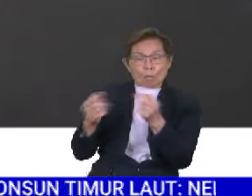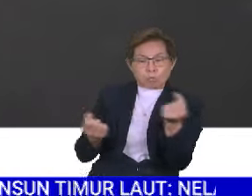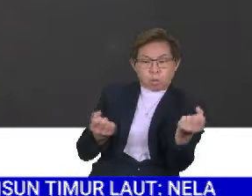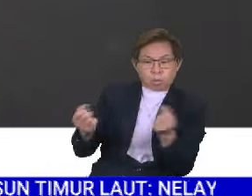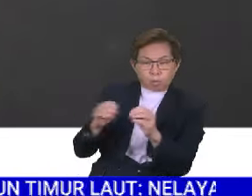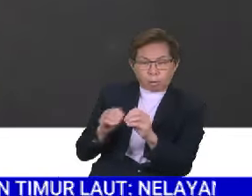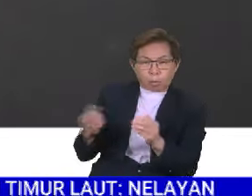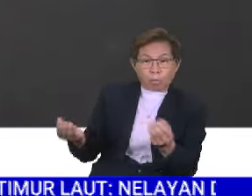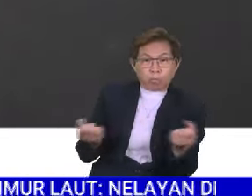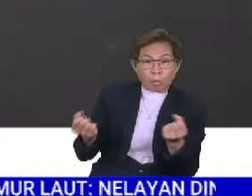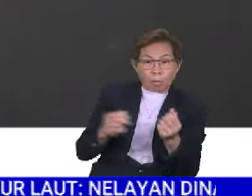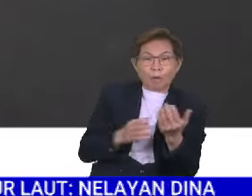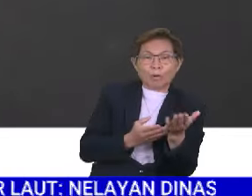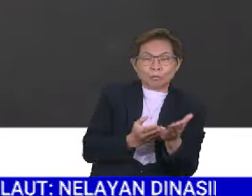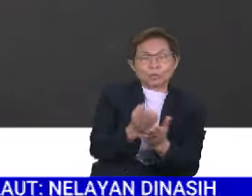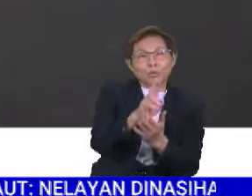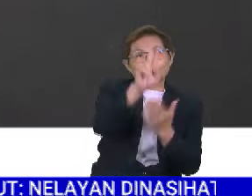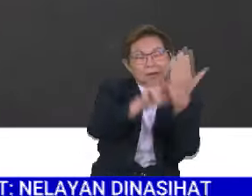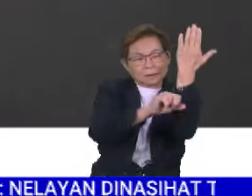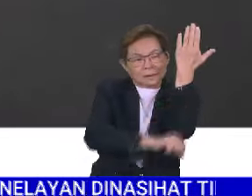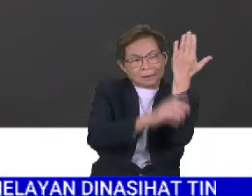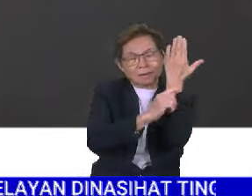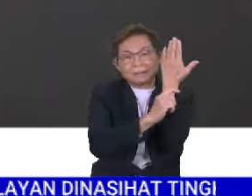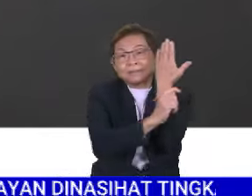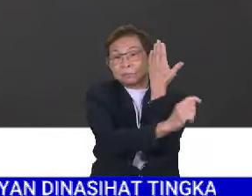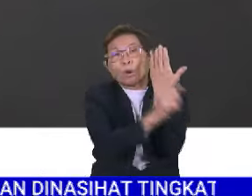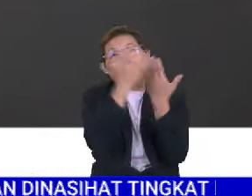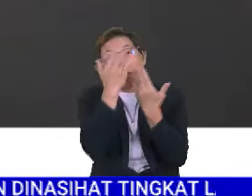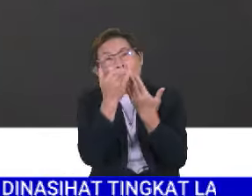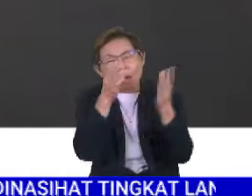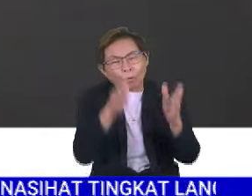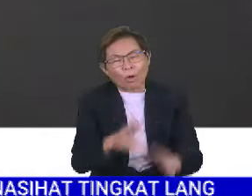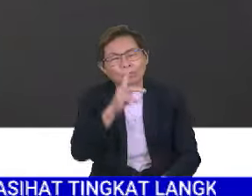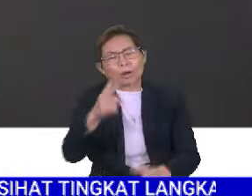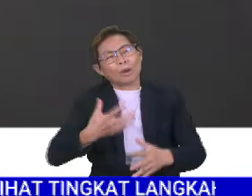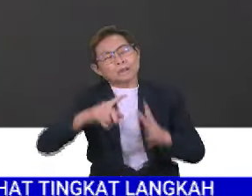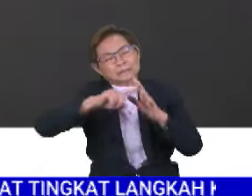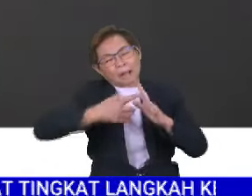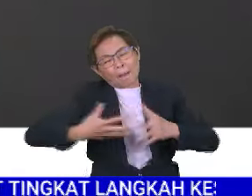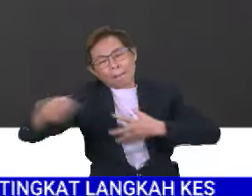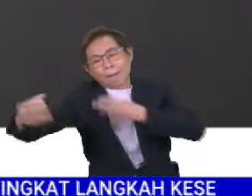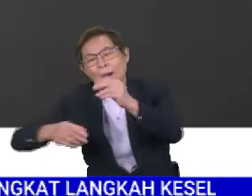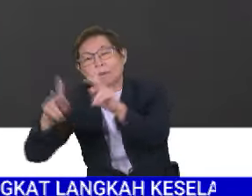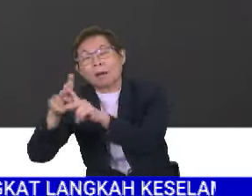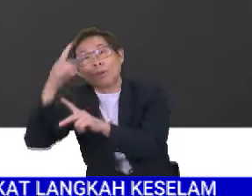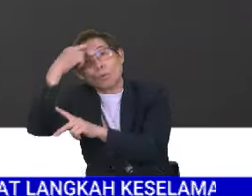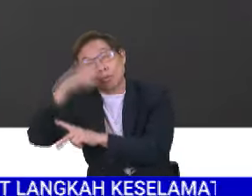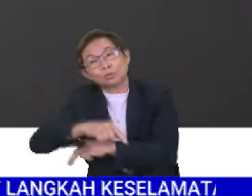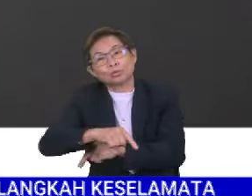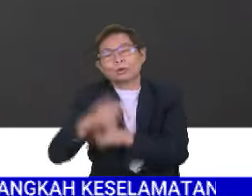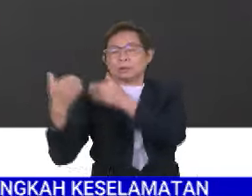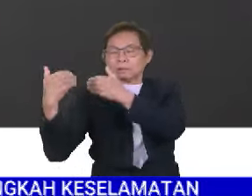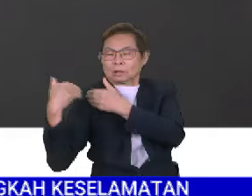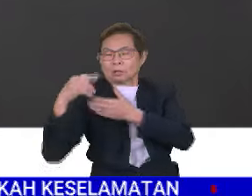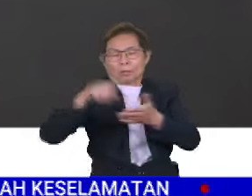kenderaan menuju ke utara, selatan dan timur. Ia susulan warga kota sudah mula pulang ke kampung halaman untuk melaksanakan